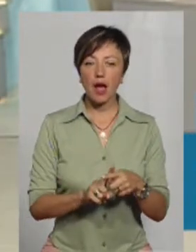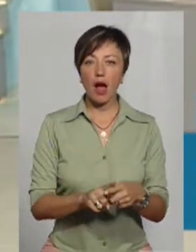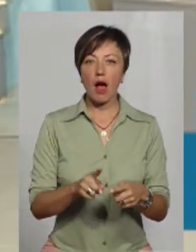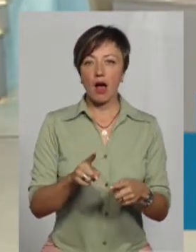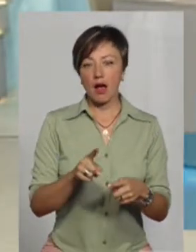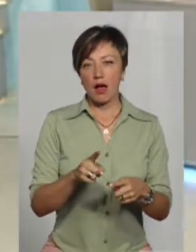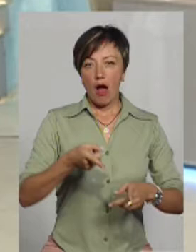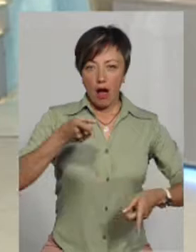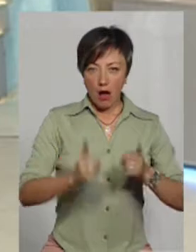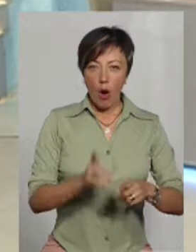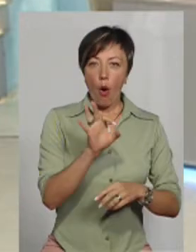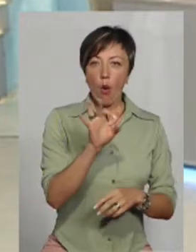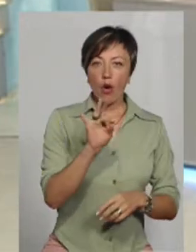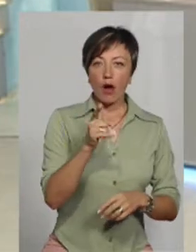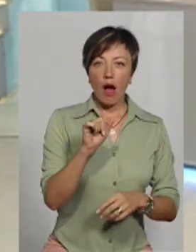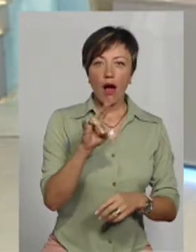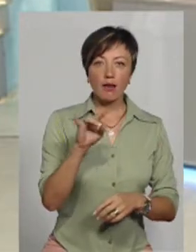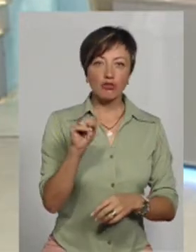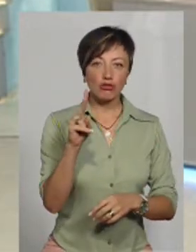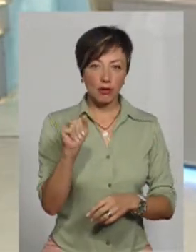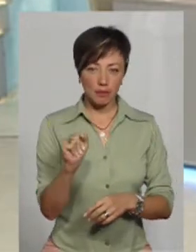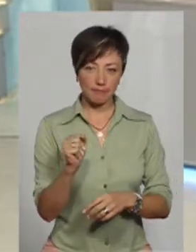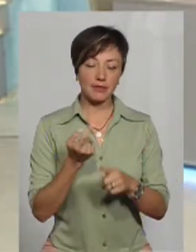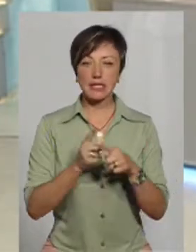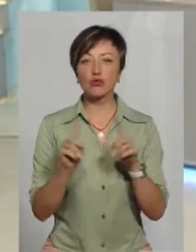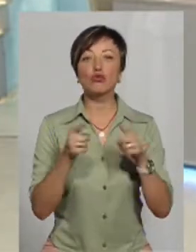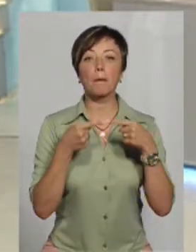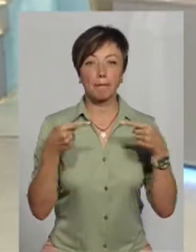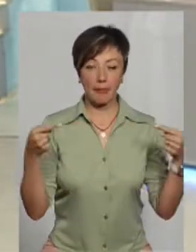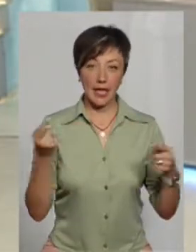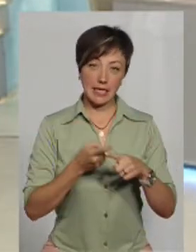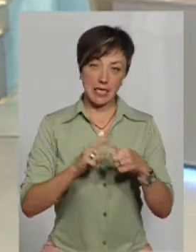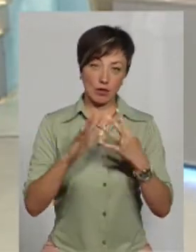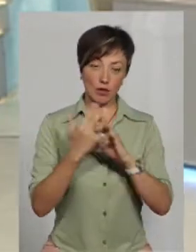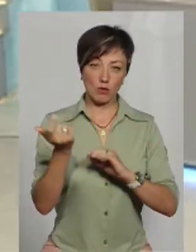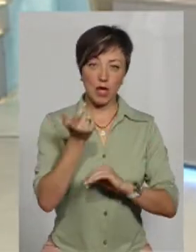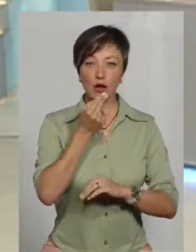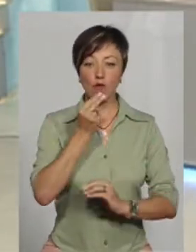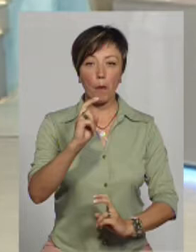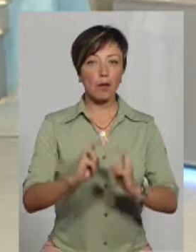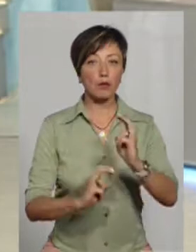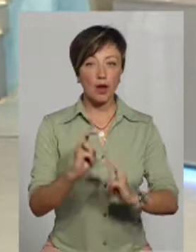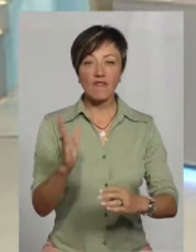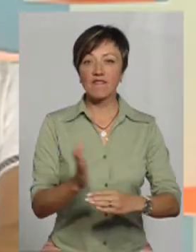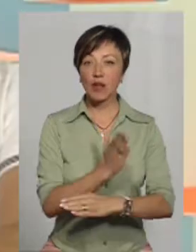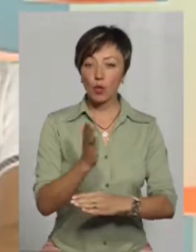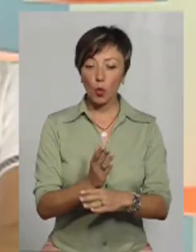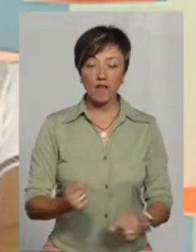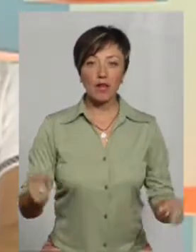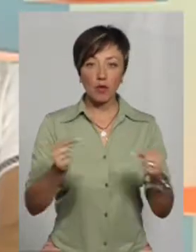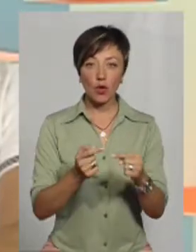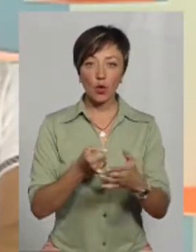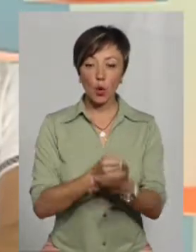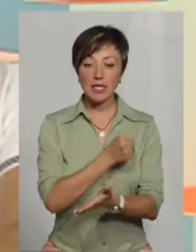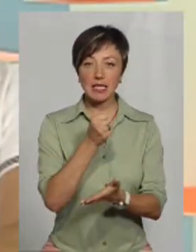продукція. Органічна продукція – це продукція сільського господарства та харчової промисловості, виготовлена відповідно